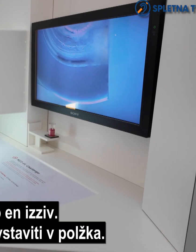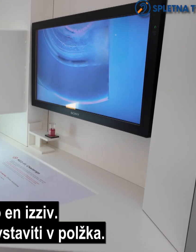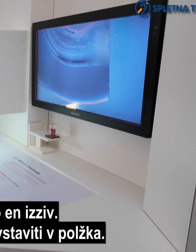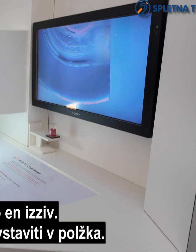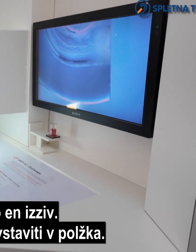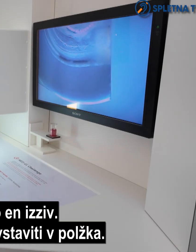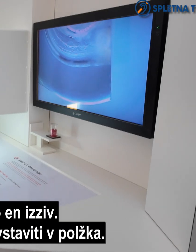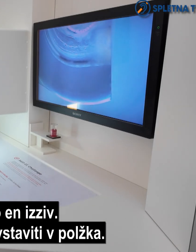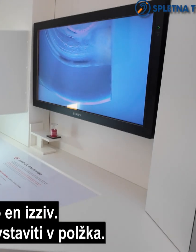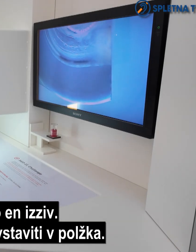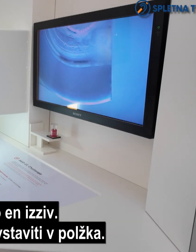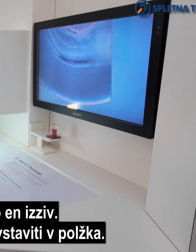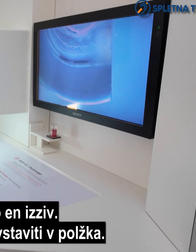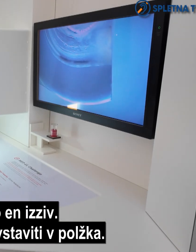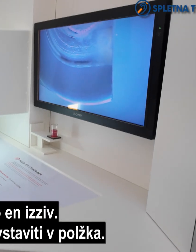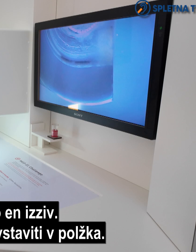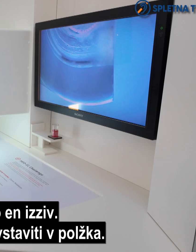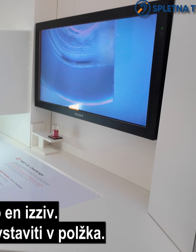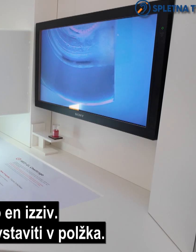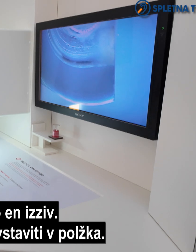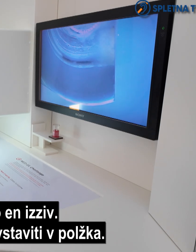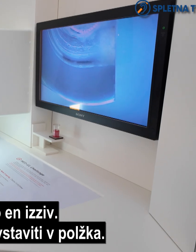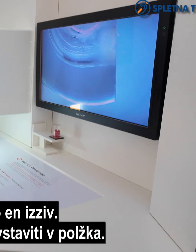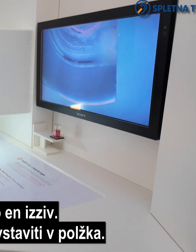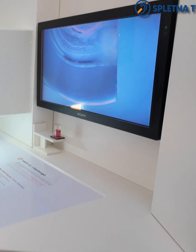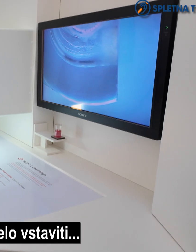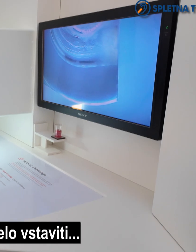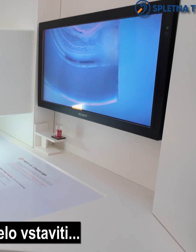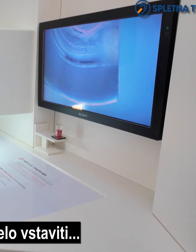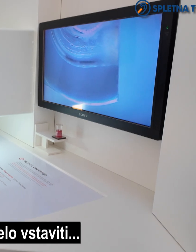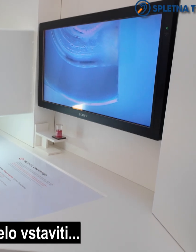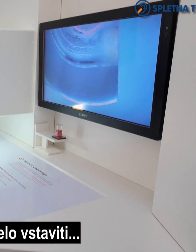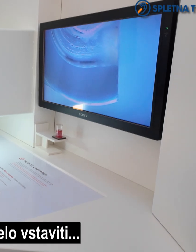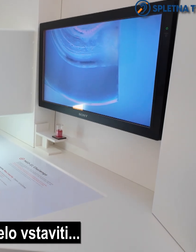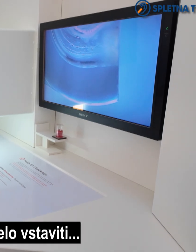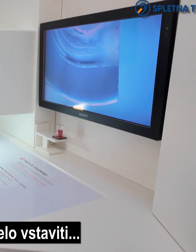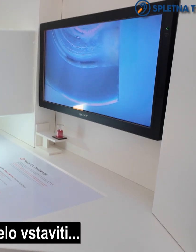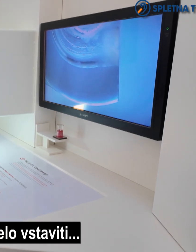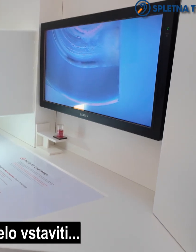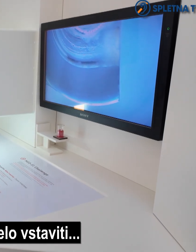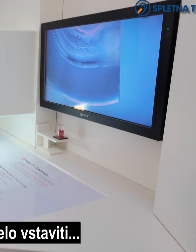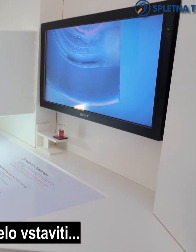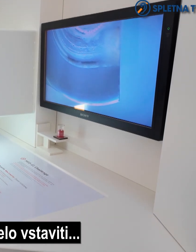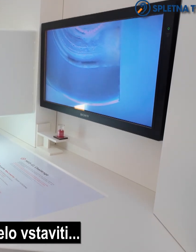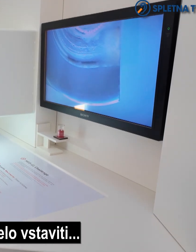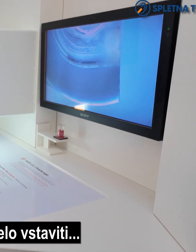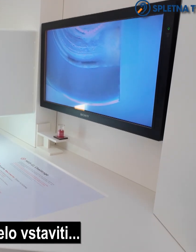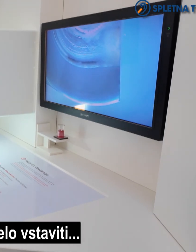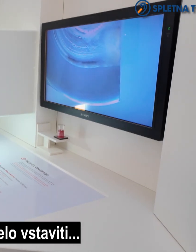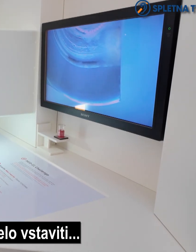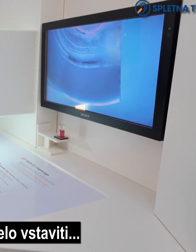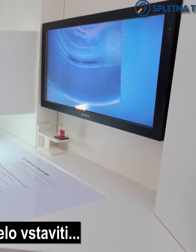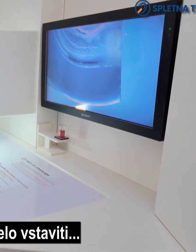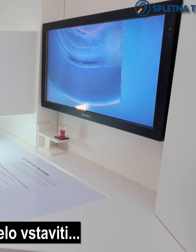Tu pa imamo en izziv. Elektrodo moramo vstaviti v polžka. Če mi jo bo uspelo vstaviti.